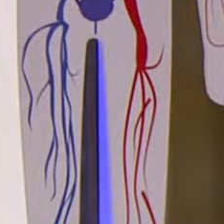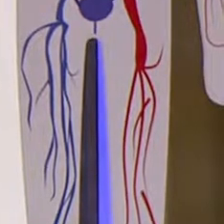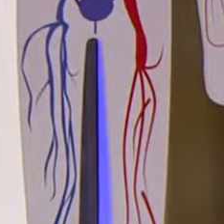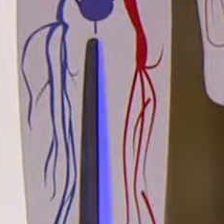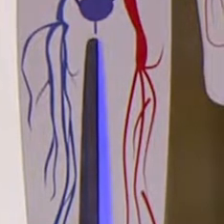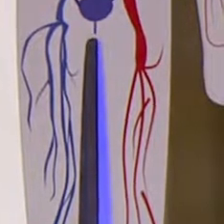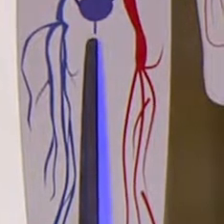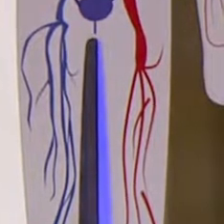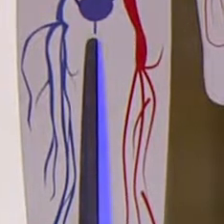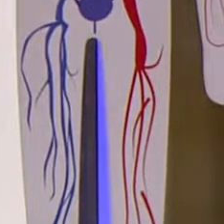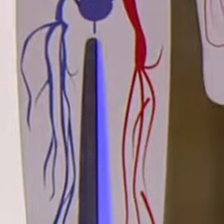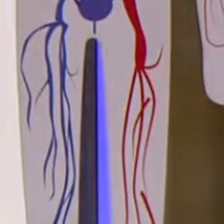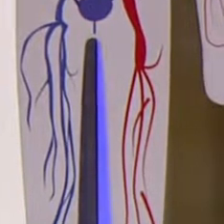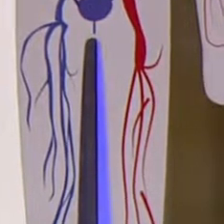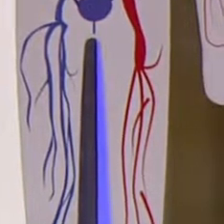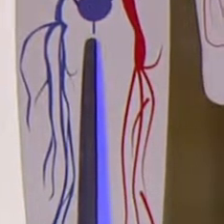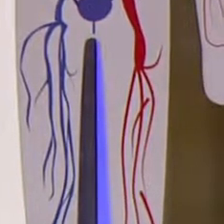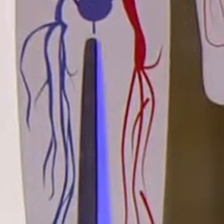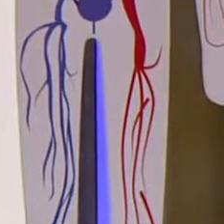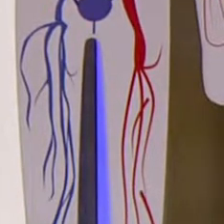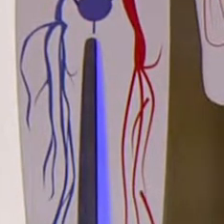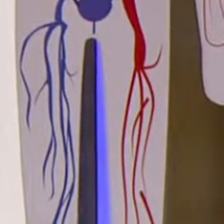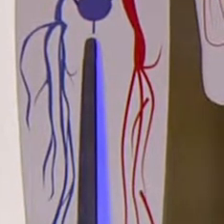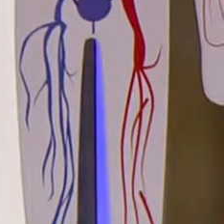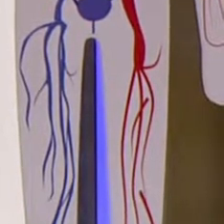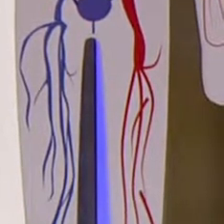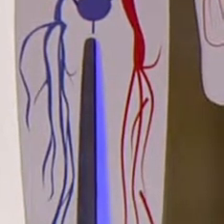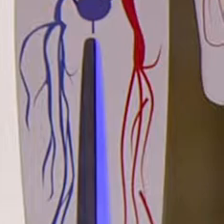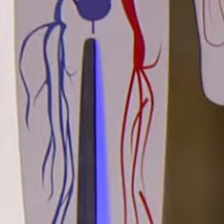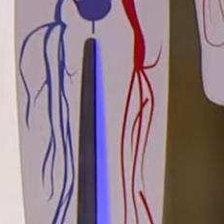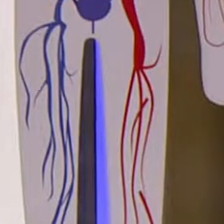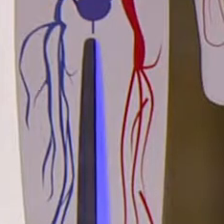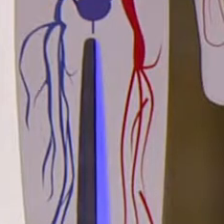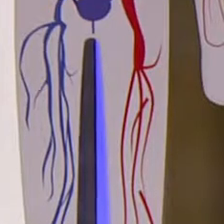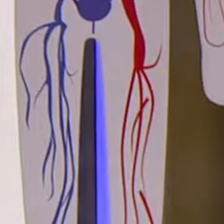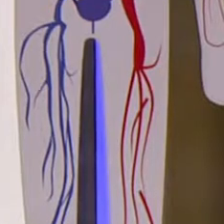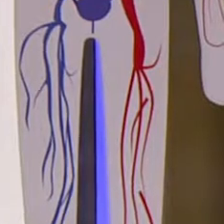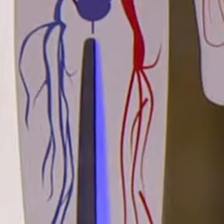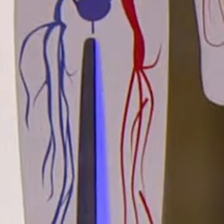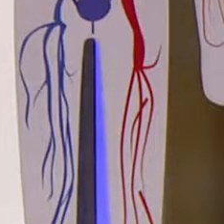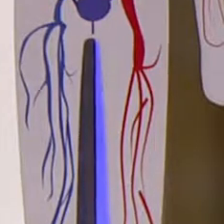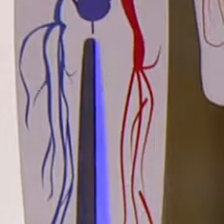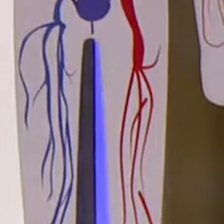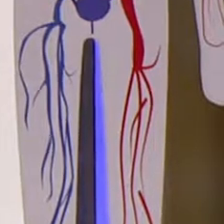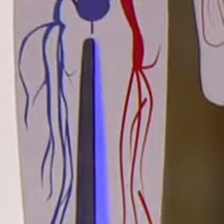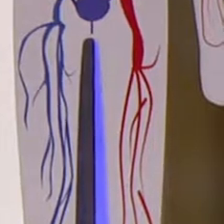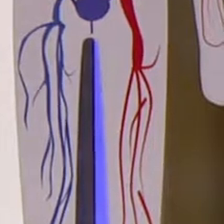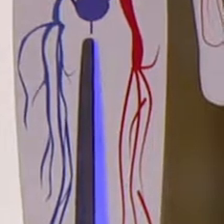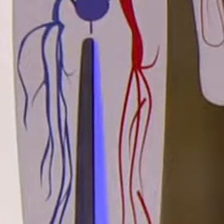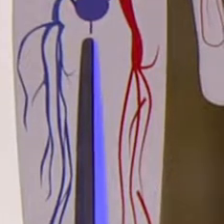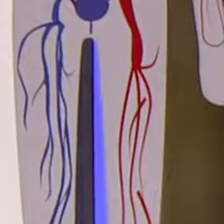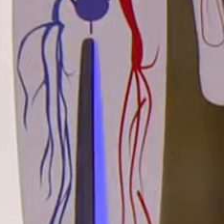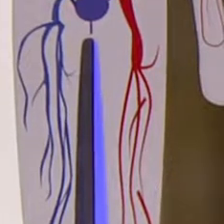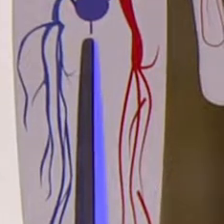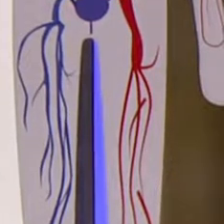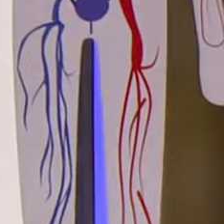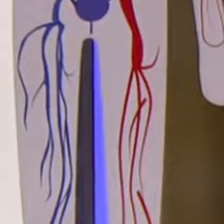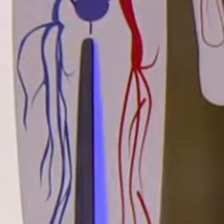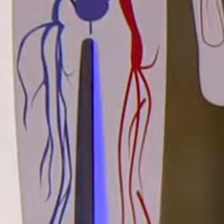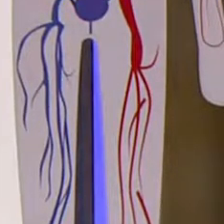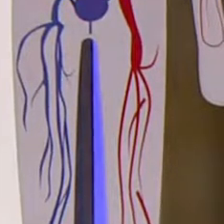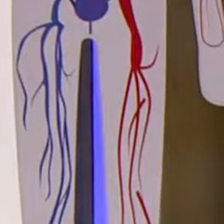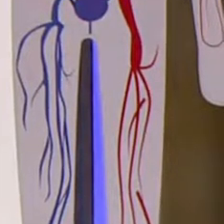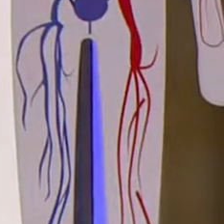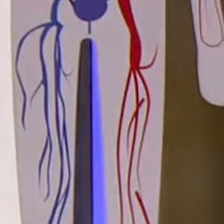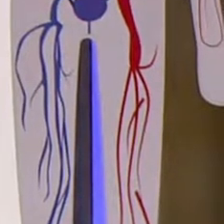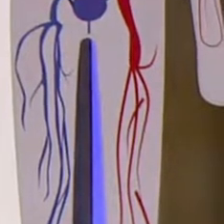მოუყრის და შემდეგ ერთი წვეთიც კი საკმარისია იმისათვის, რომ ორგანიზმის საიდუმლო გათქვას,